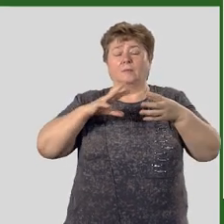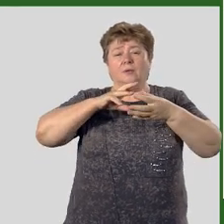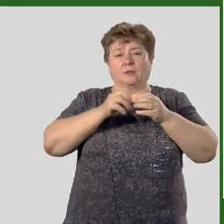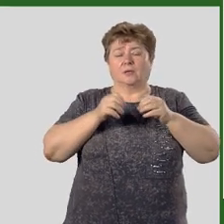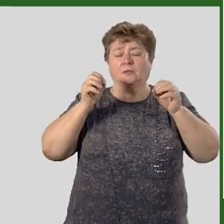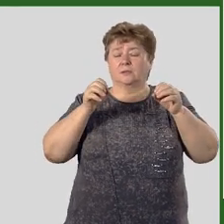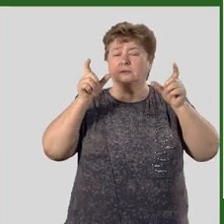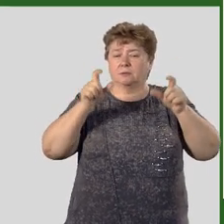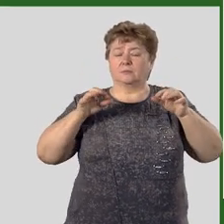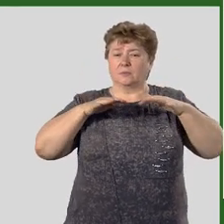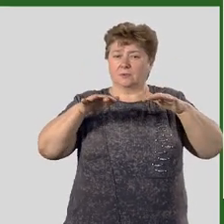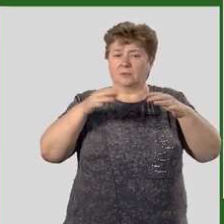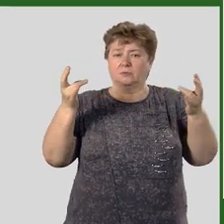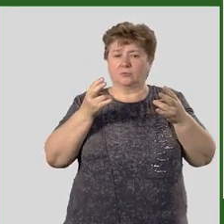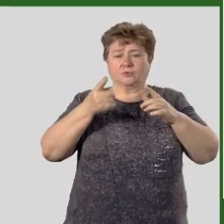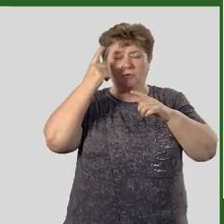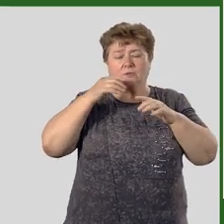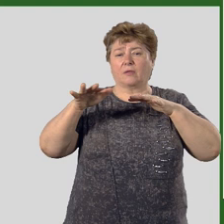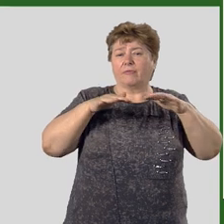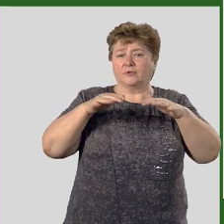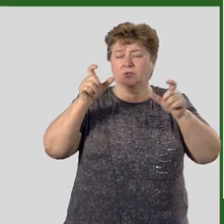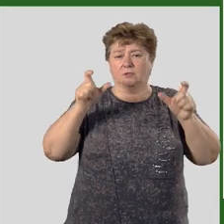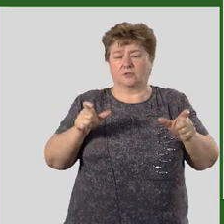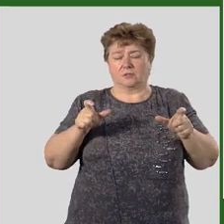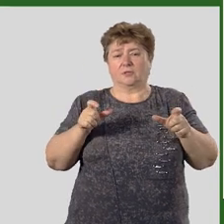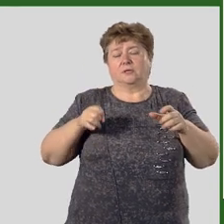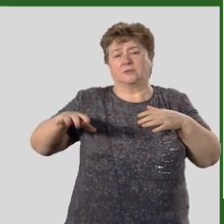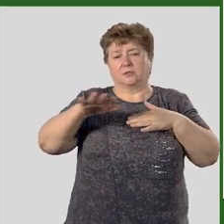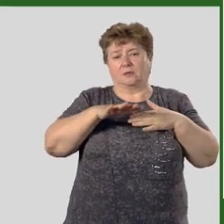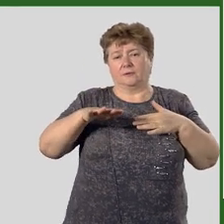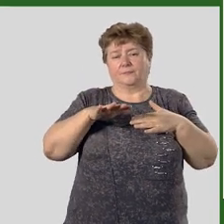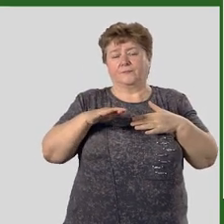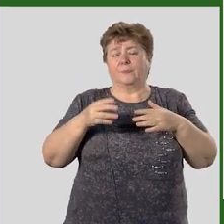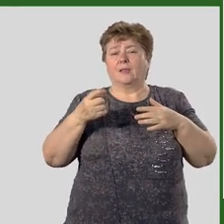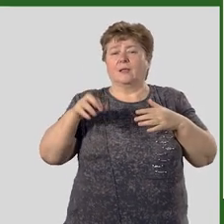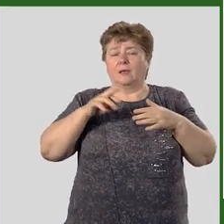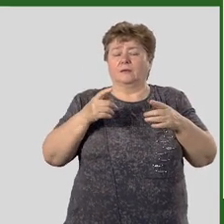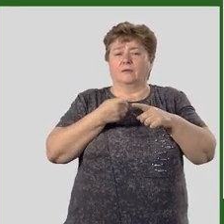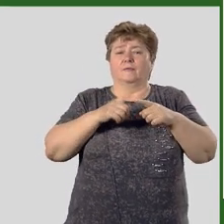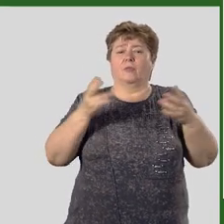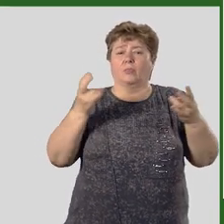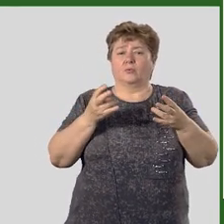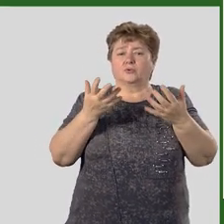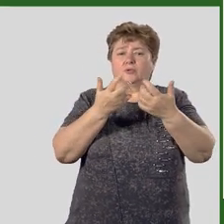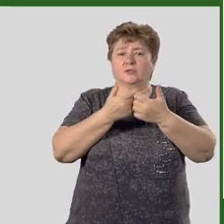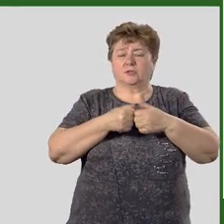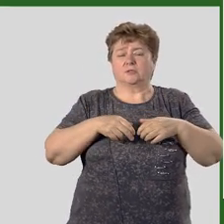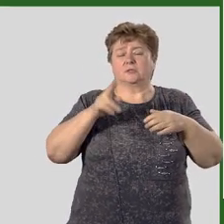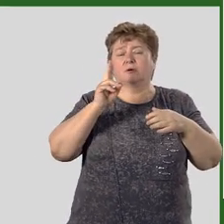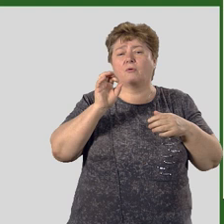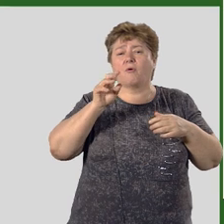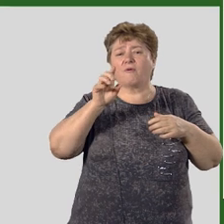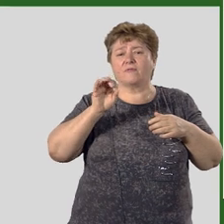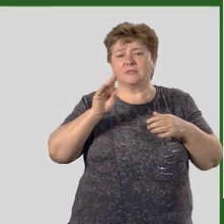миграции необходимо знать уровень движения населения страны. Для этого рассчитывается